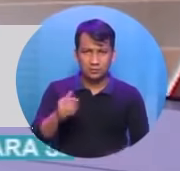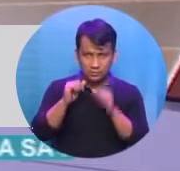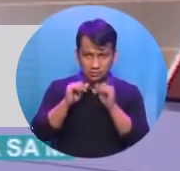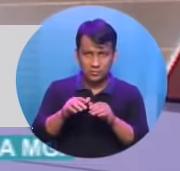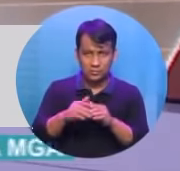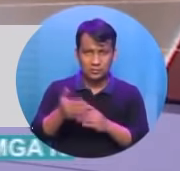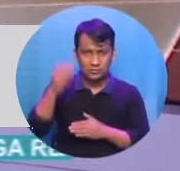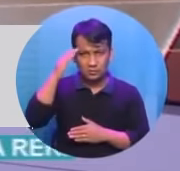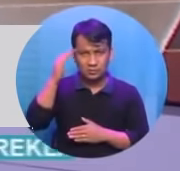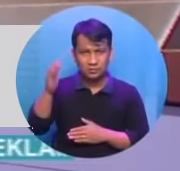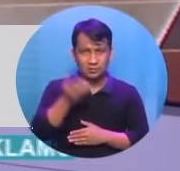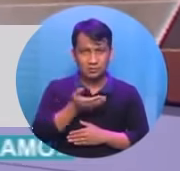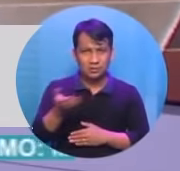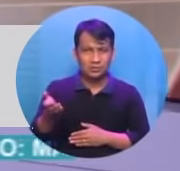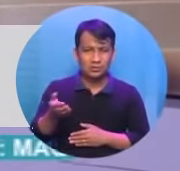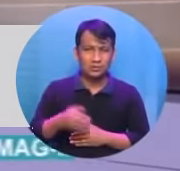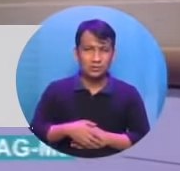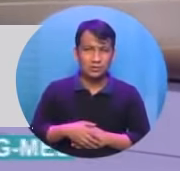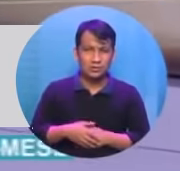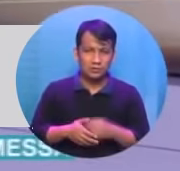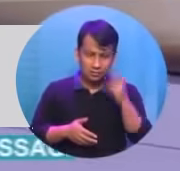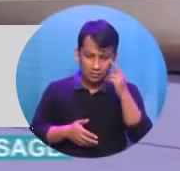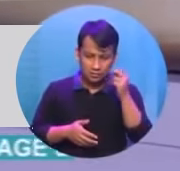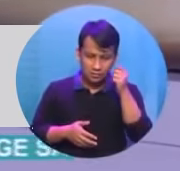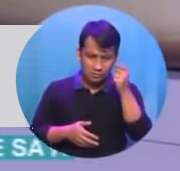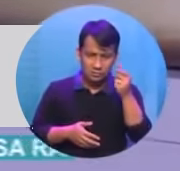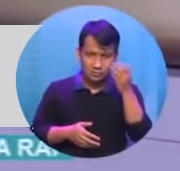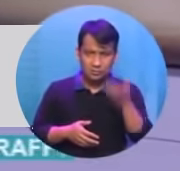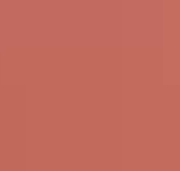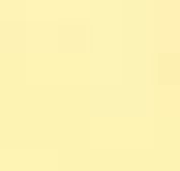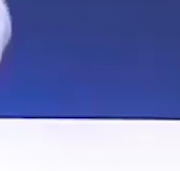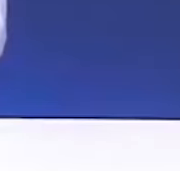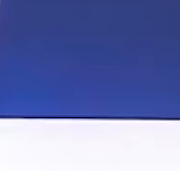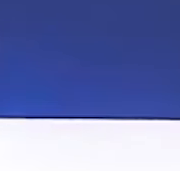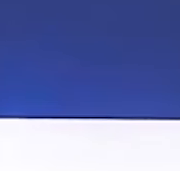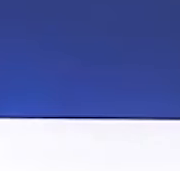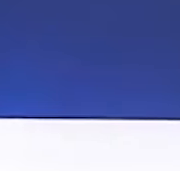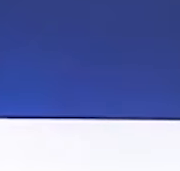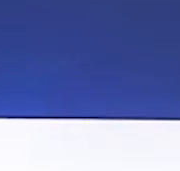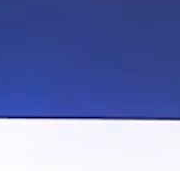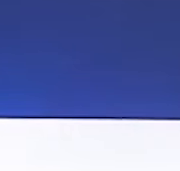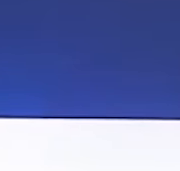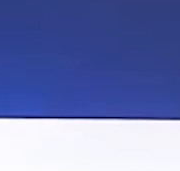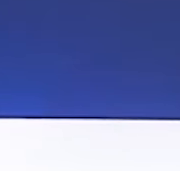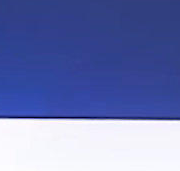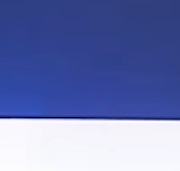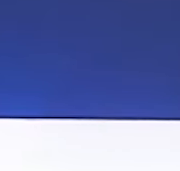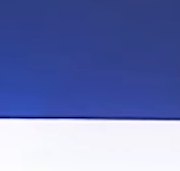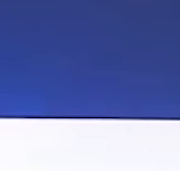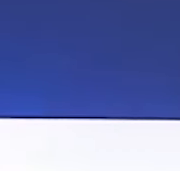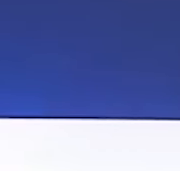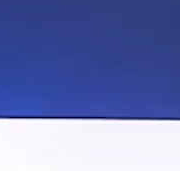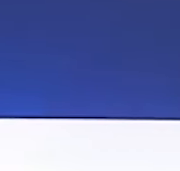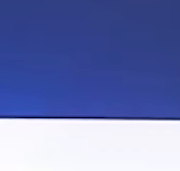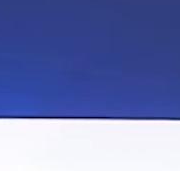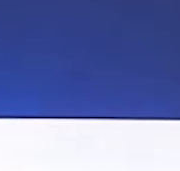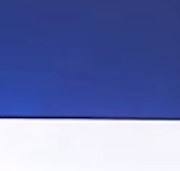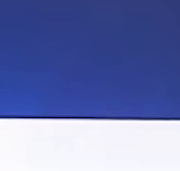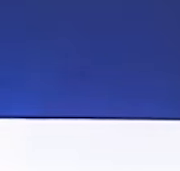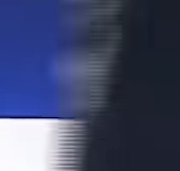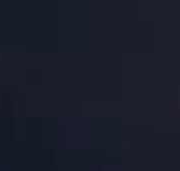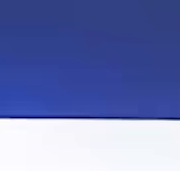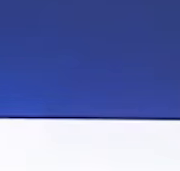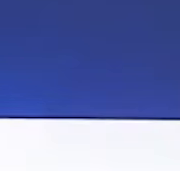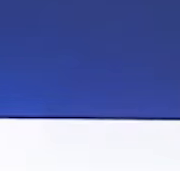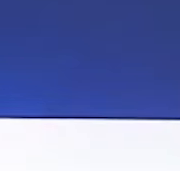po kayo, Director. Sige, sige po, Sir Rapi. God bless po. Thank you po. Mga kapatid, sa mga nanonood ngayon ng YouTube and